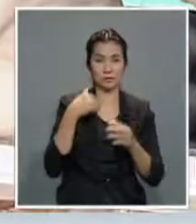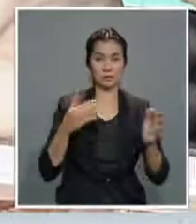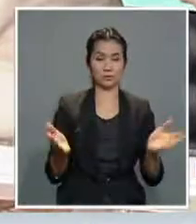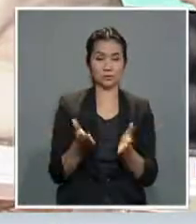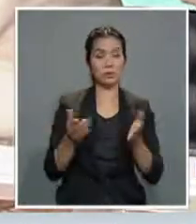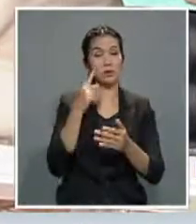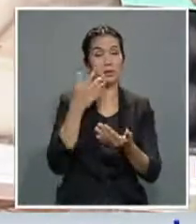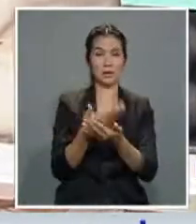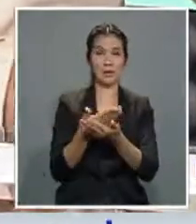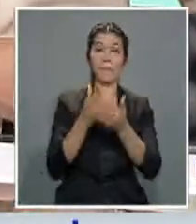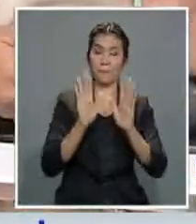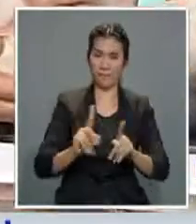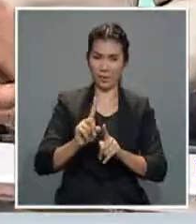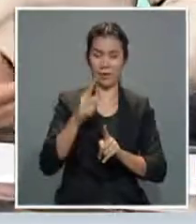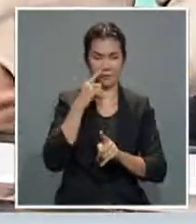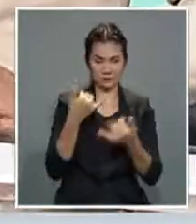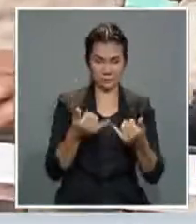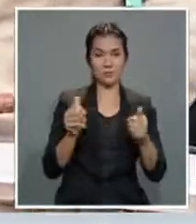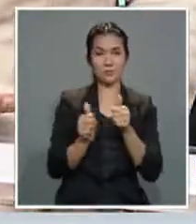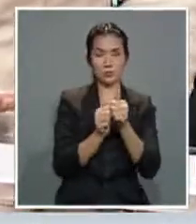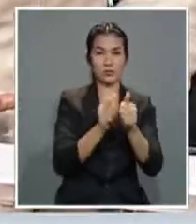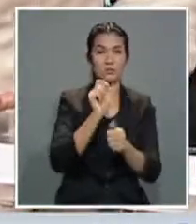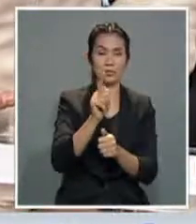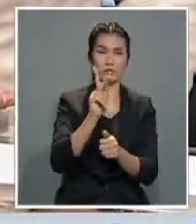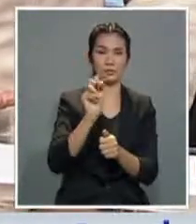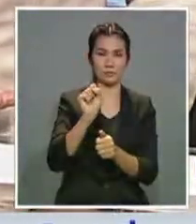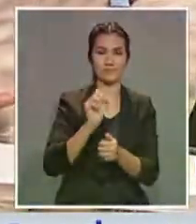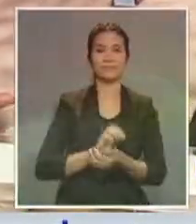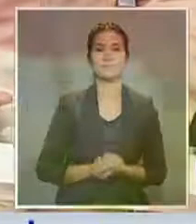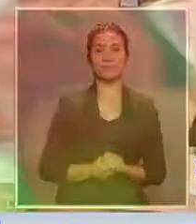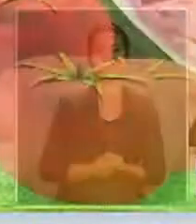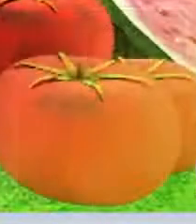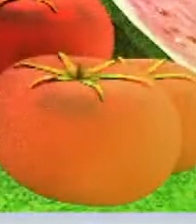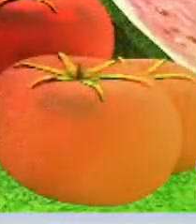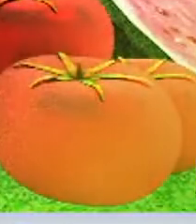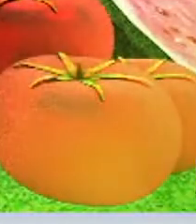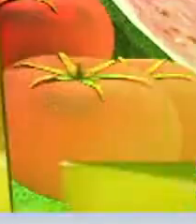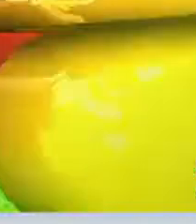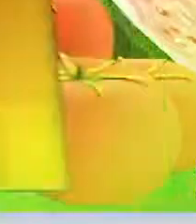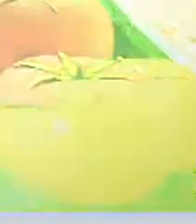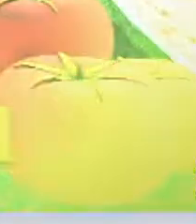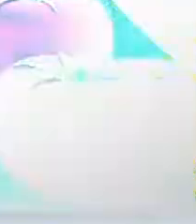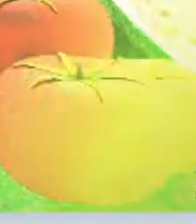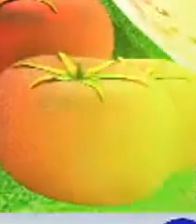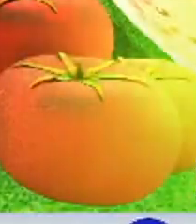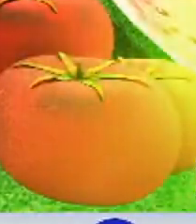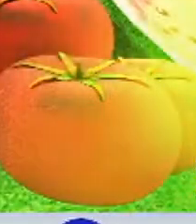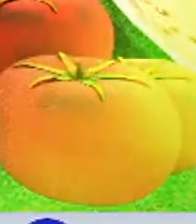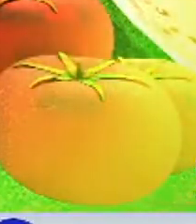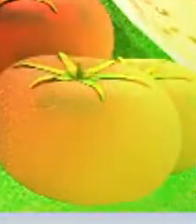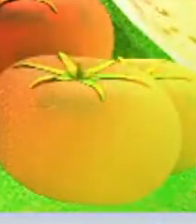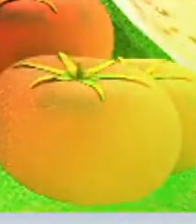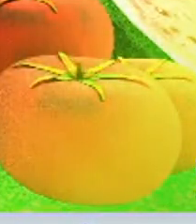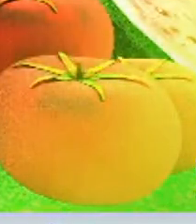างการเงินจากธ.ก.ส.แบบไหนในเคียงคู่รู้ค่ากับธ.ก.ส.ครับ เคียงคู่รู้คุณค่าประชาชนไทยคือหน้า